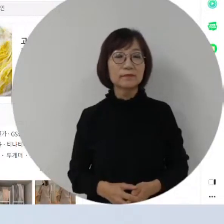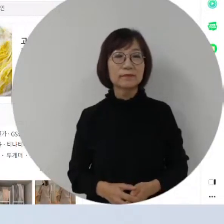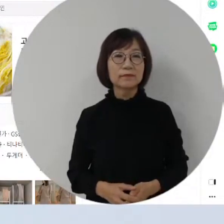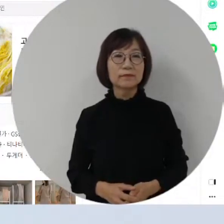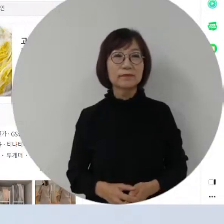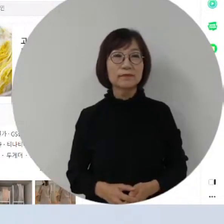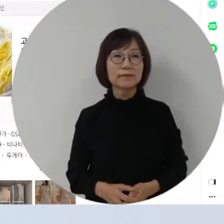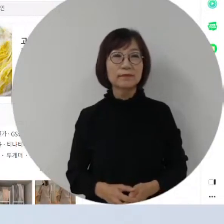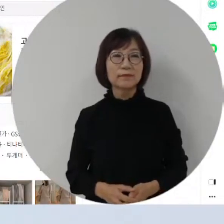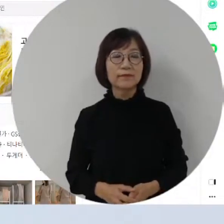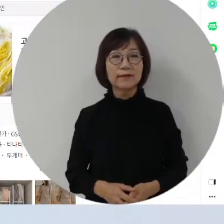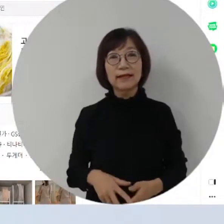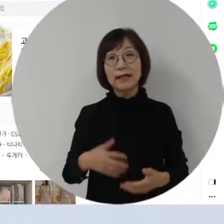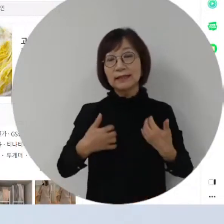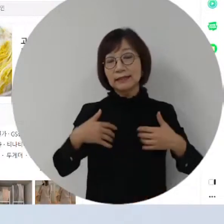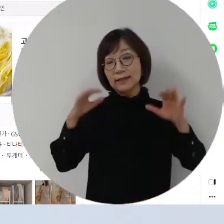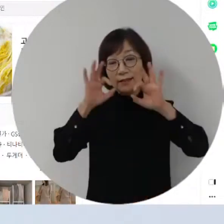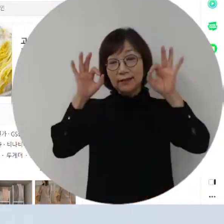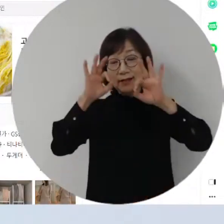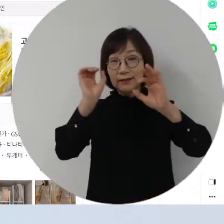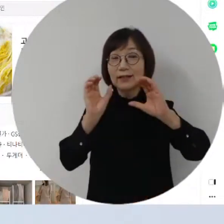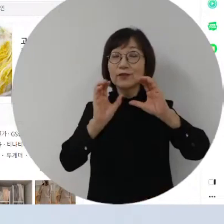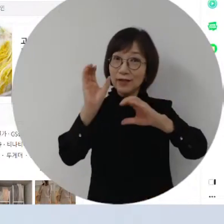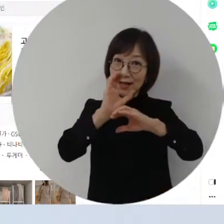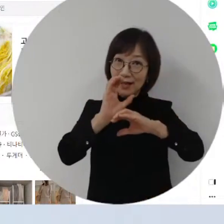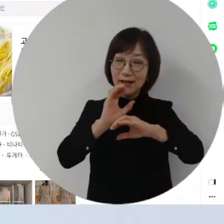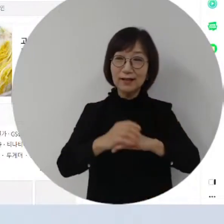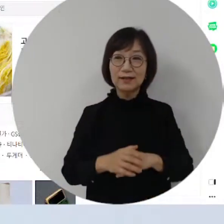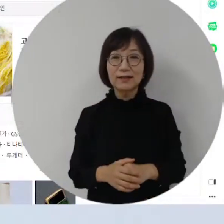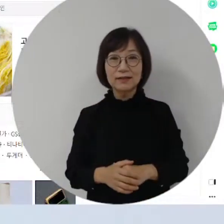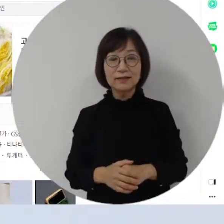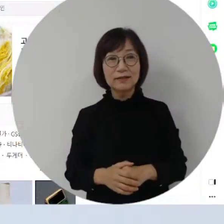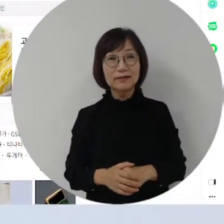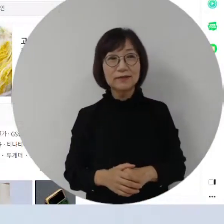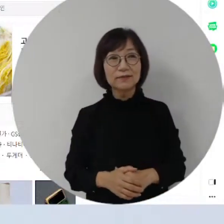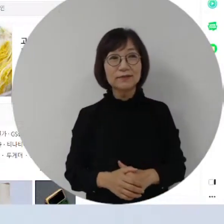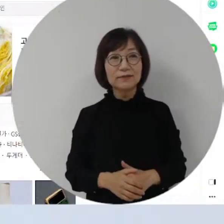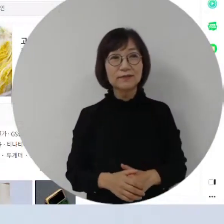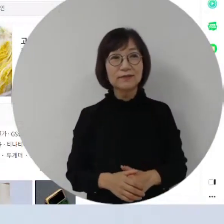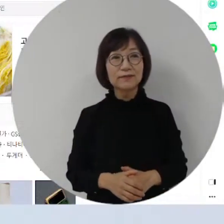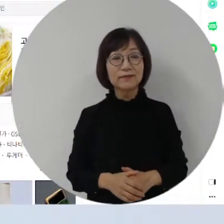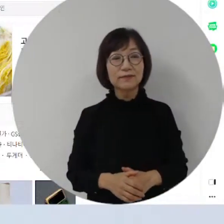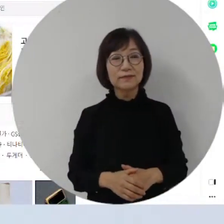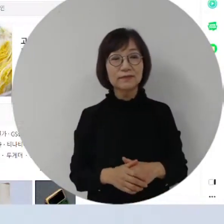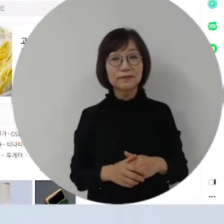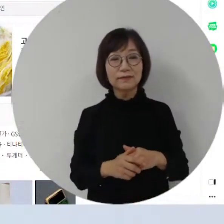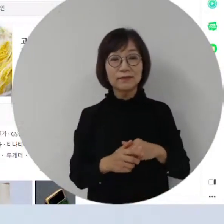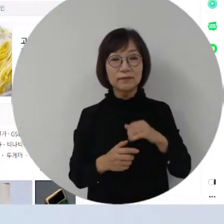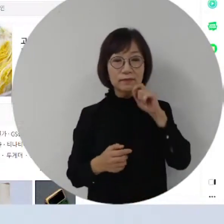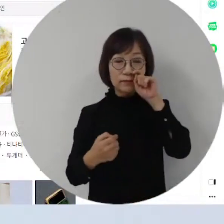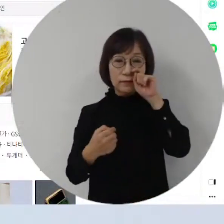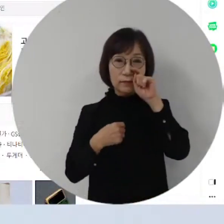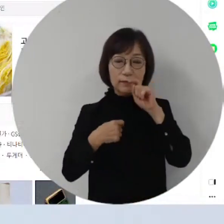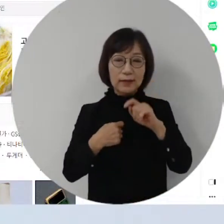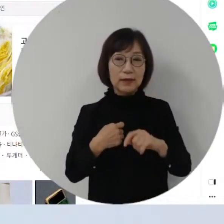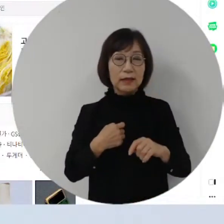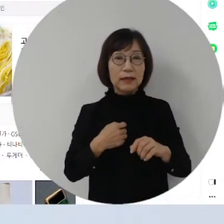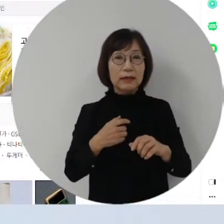이렇게 해서 즐겨찾기 추가하고 나는 더 이상 즐겨찾기 이제 요 다음 페이지를 안 할 거예요 라고